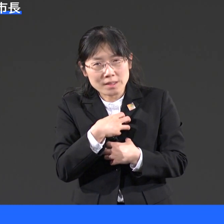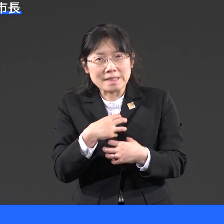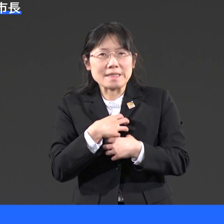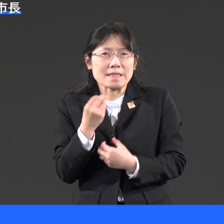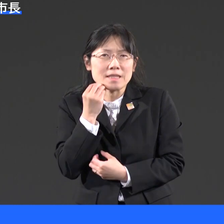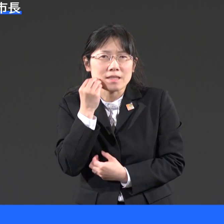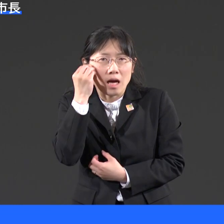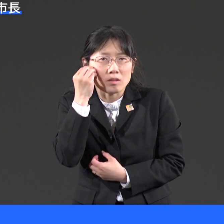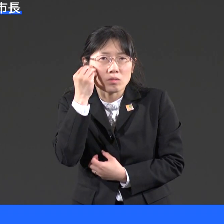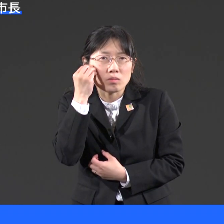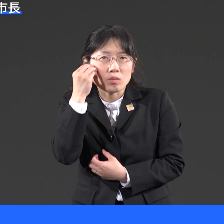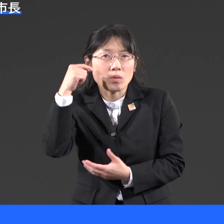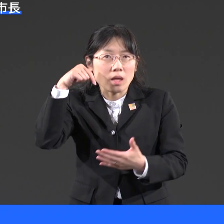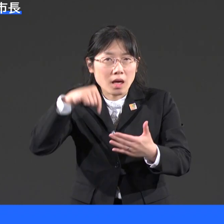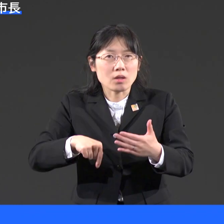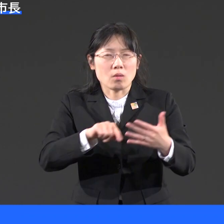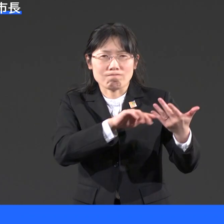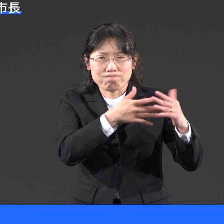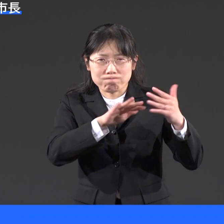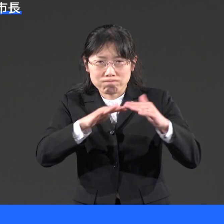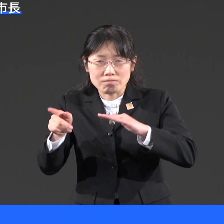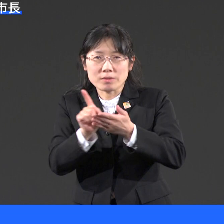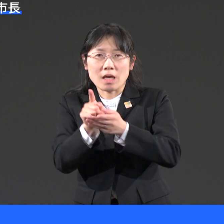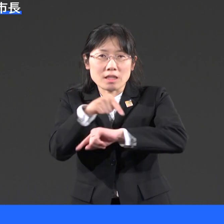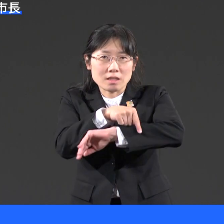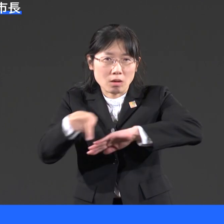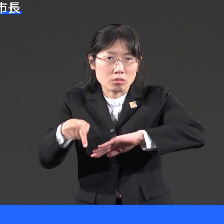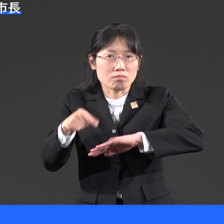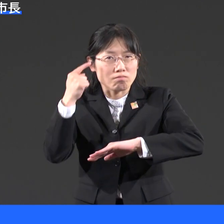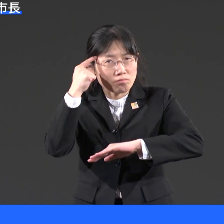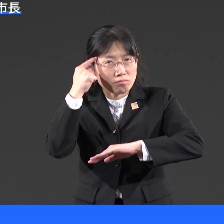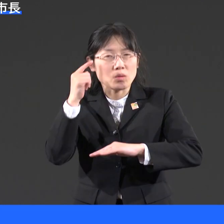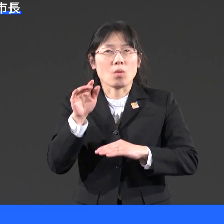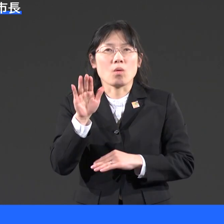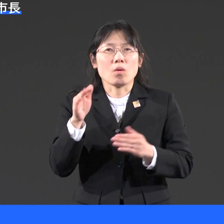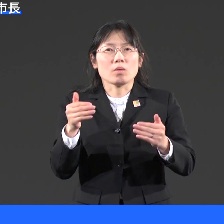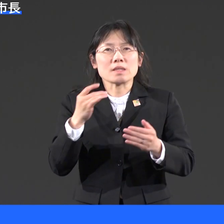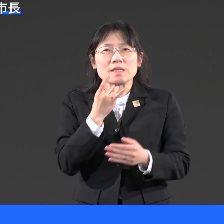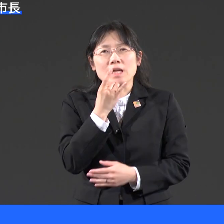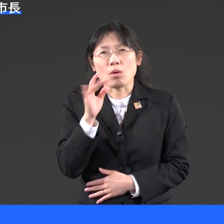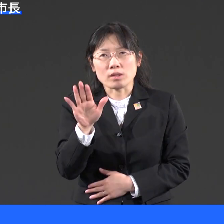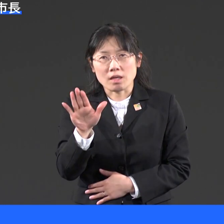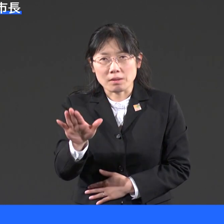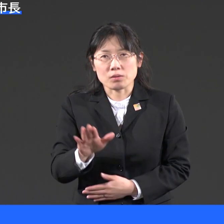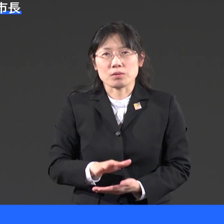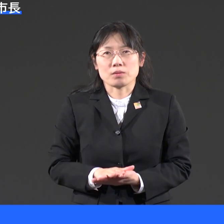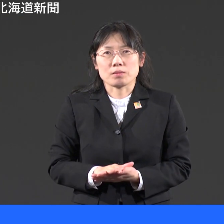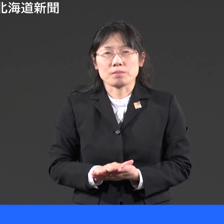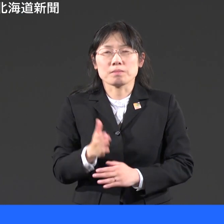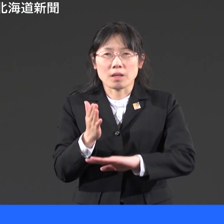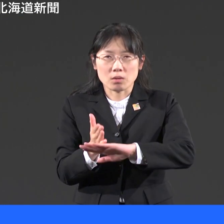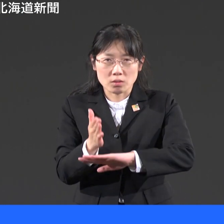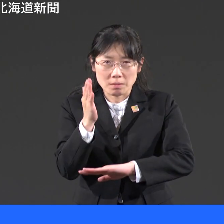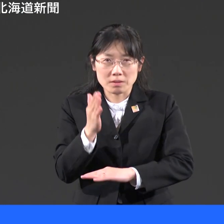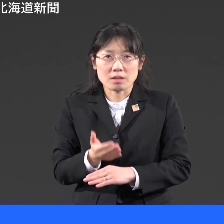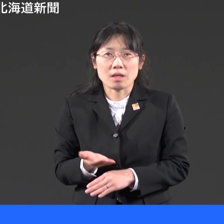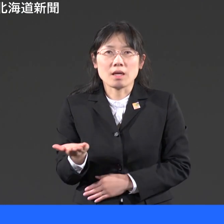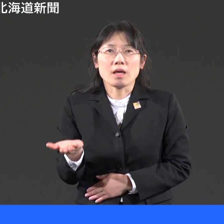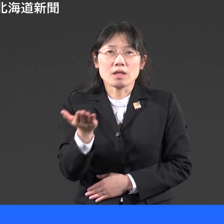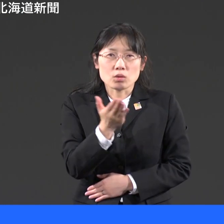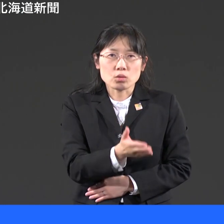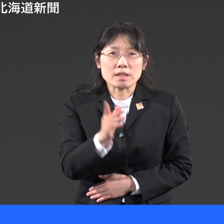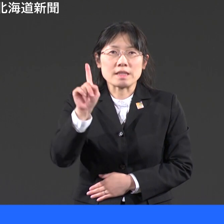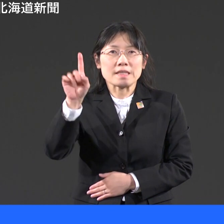ね、対応策をご議論いただけるのではないかというふうに期待をしております。 ありがとうございます。次はヒグマ対